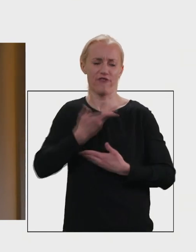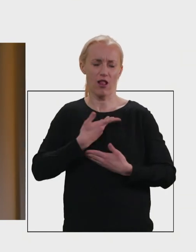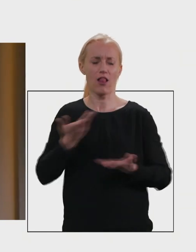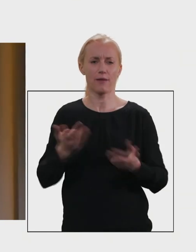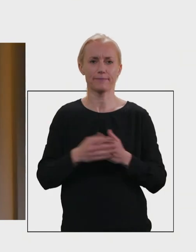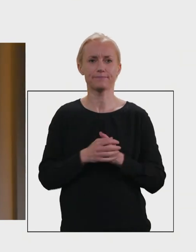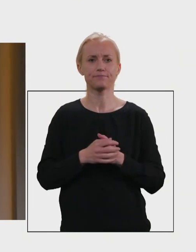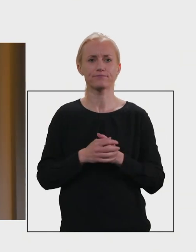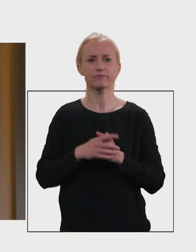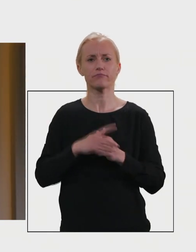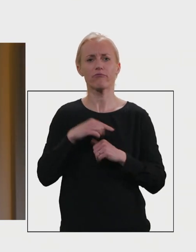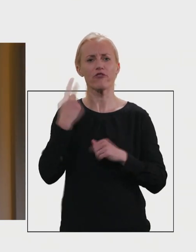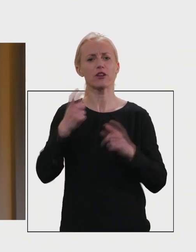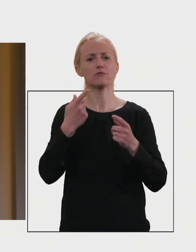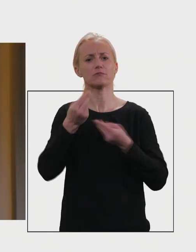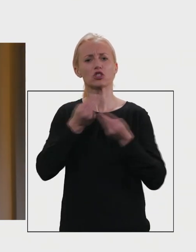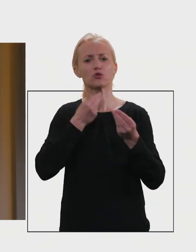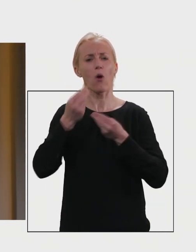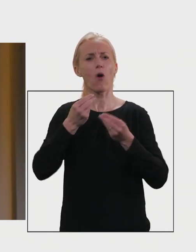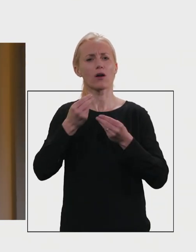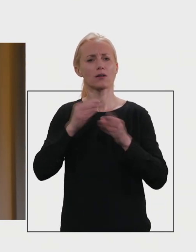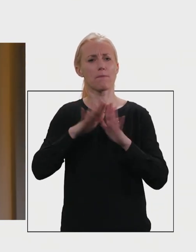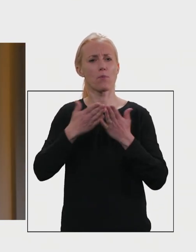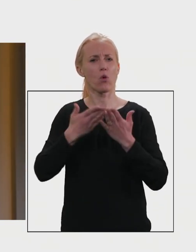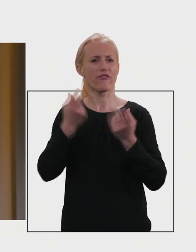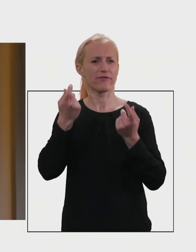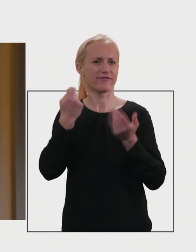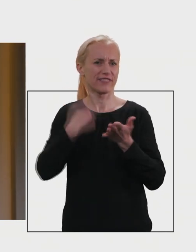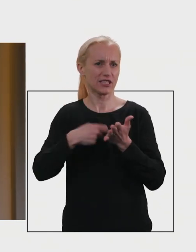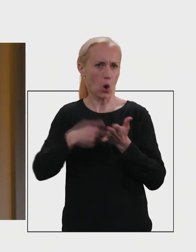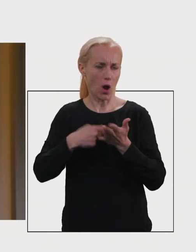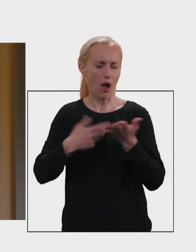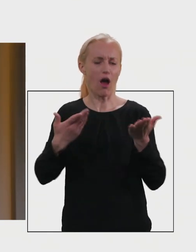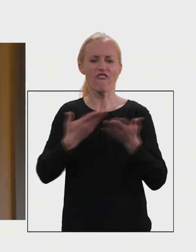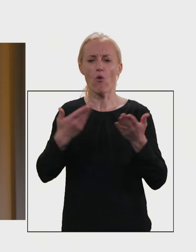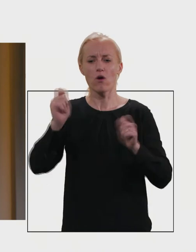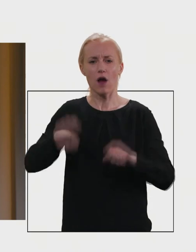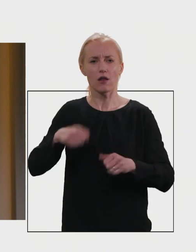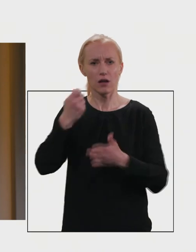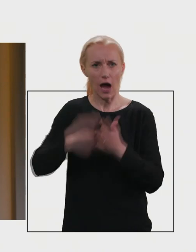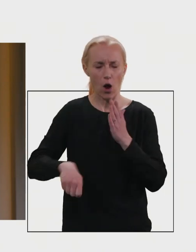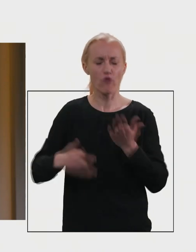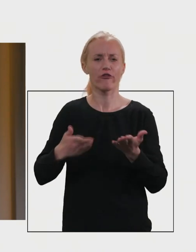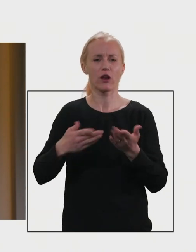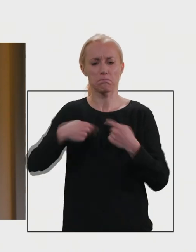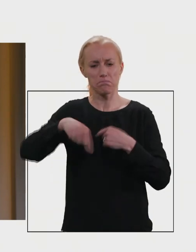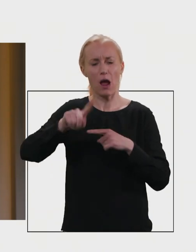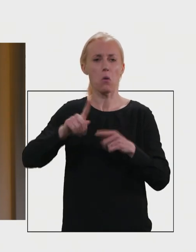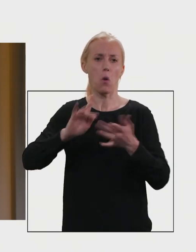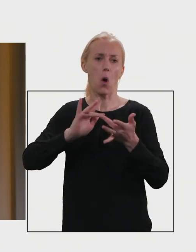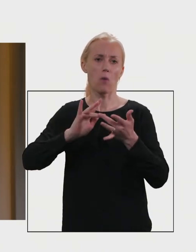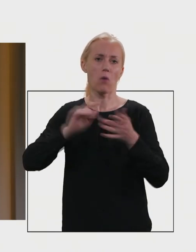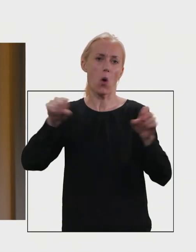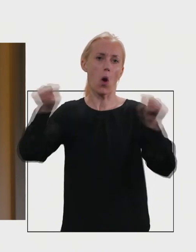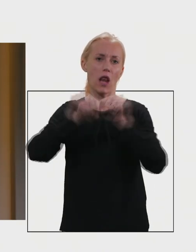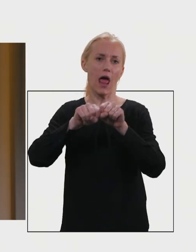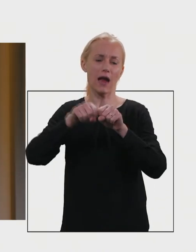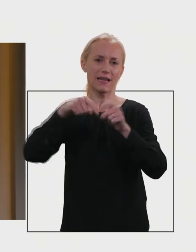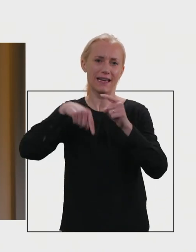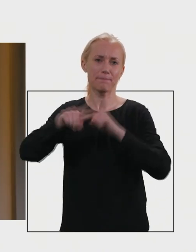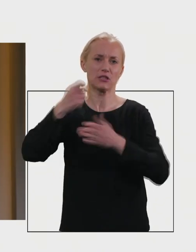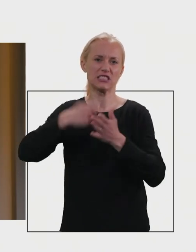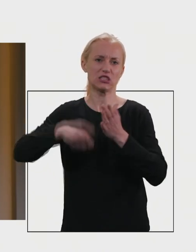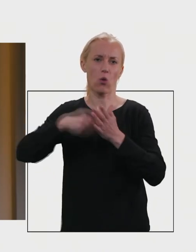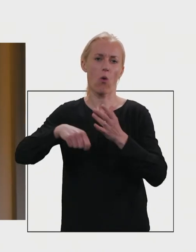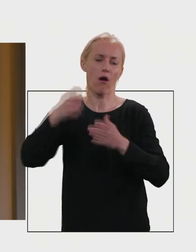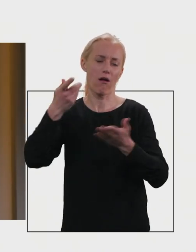gesprochen, was das Buch kosten wird, wo es das gibt. Demnächst kann man das dann auch hoffentlich online im Store kaufen. Auch